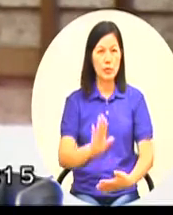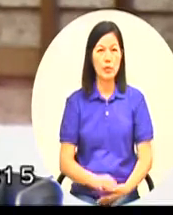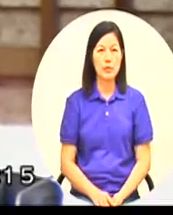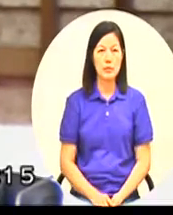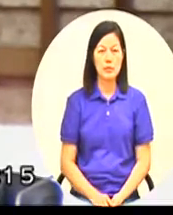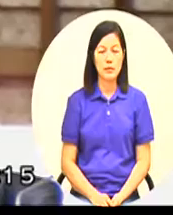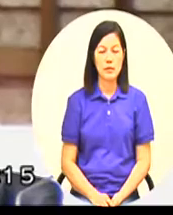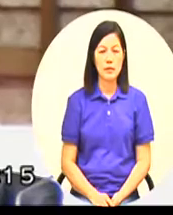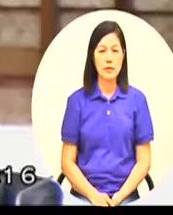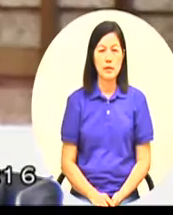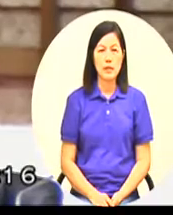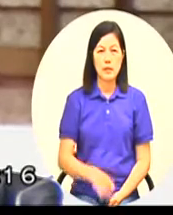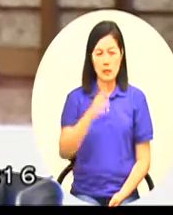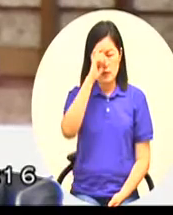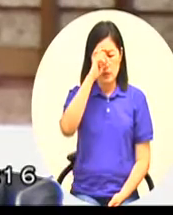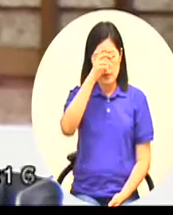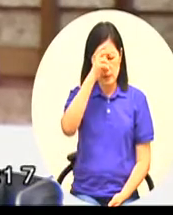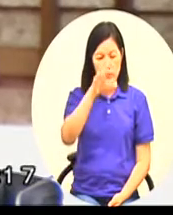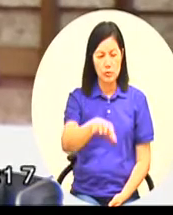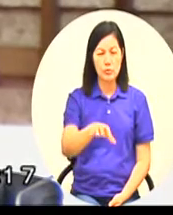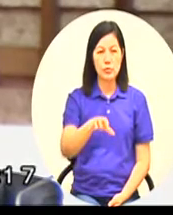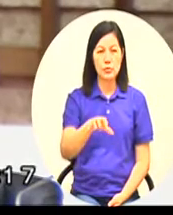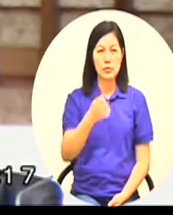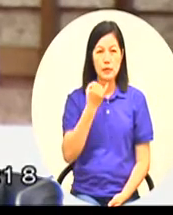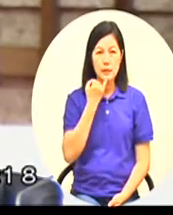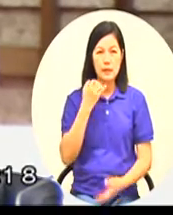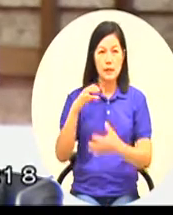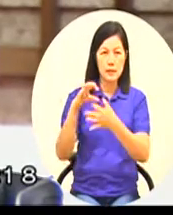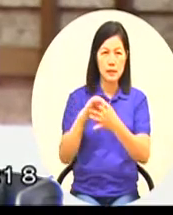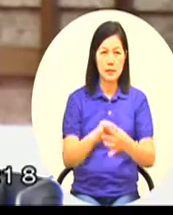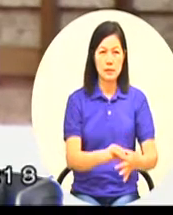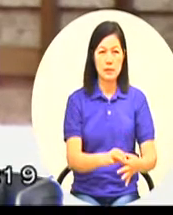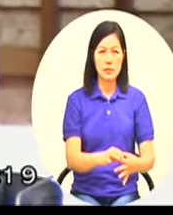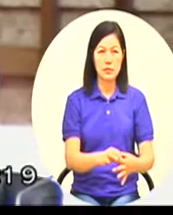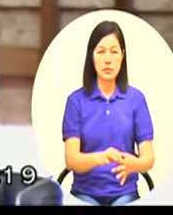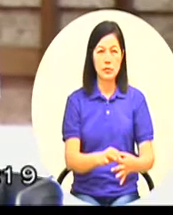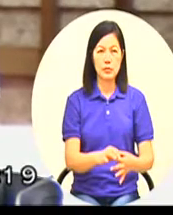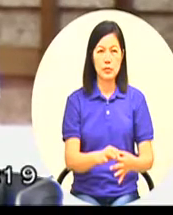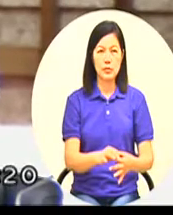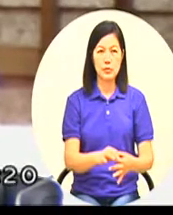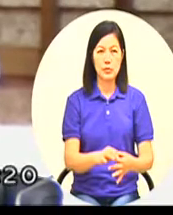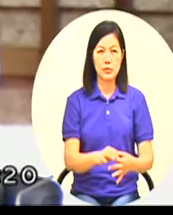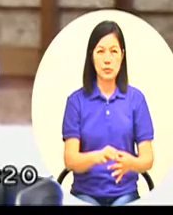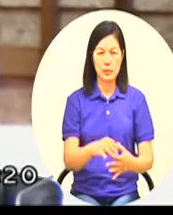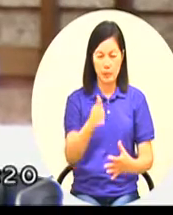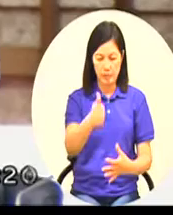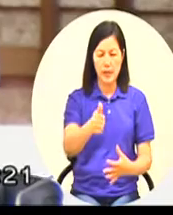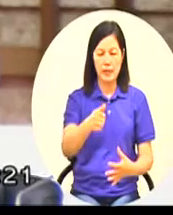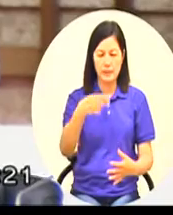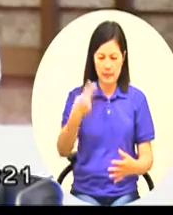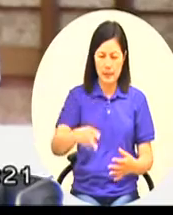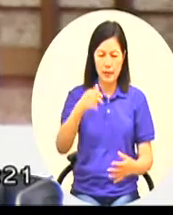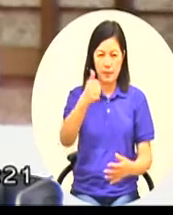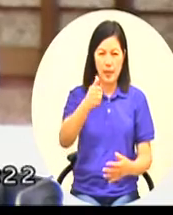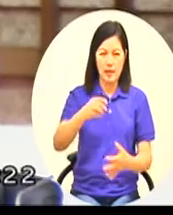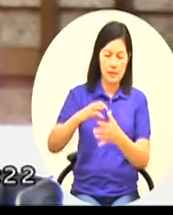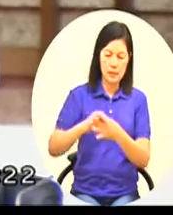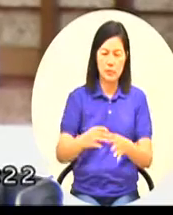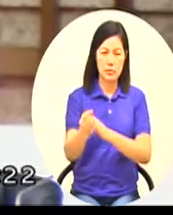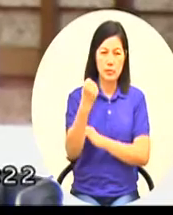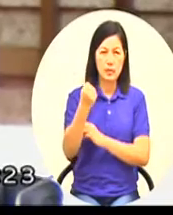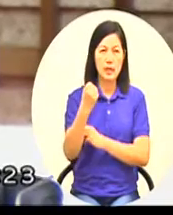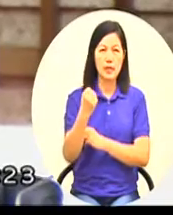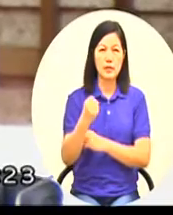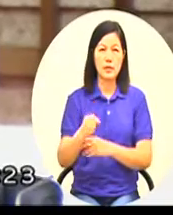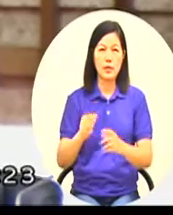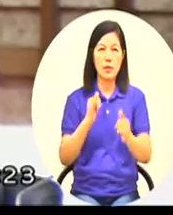也要希望警察局能够持续好，要更好 哦，我们继续加油，让我们的人